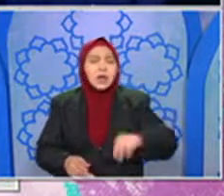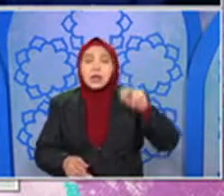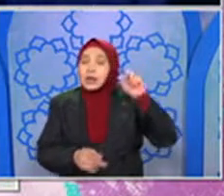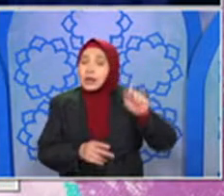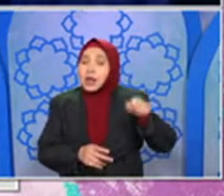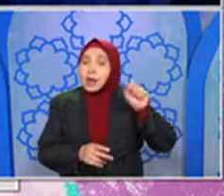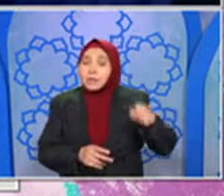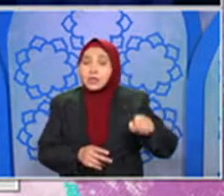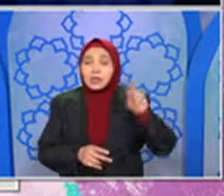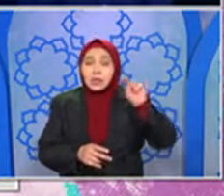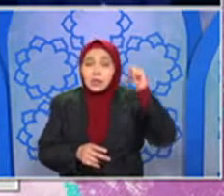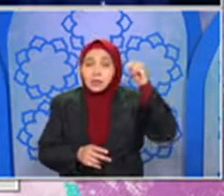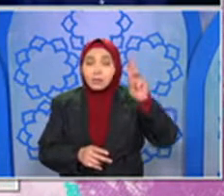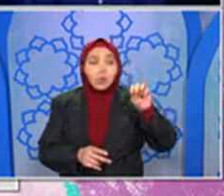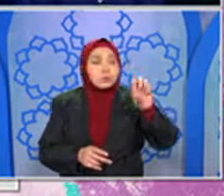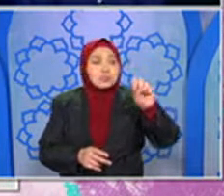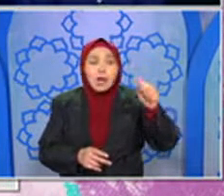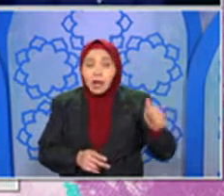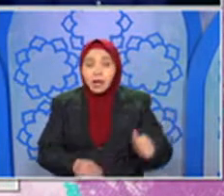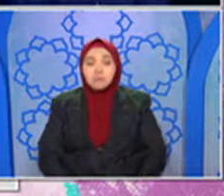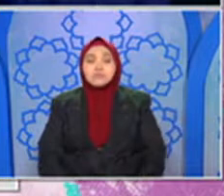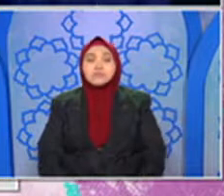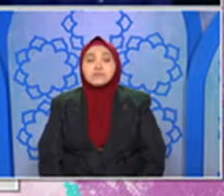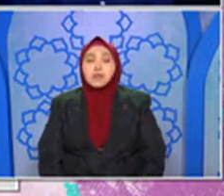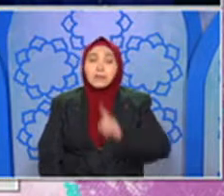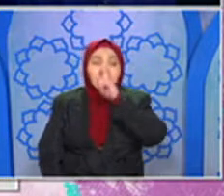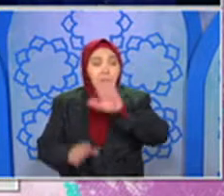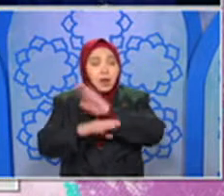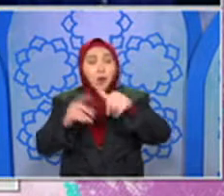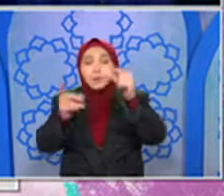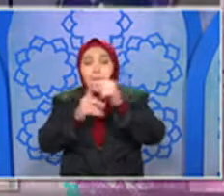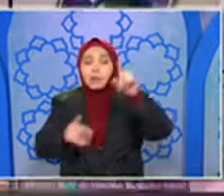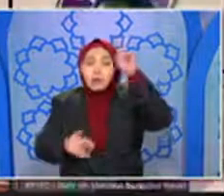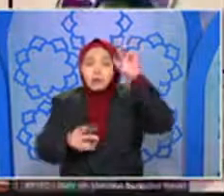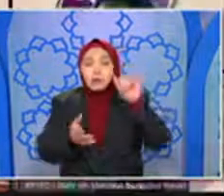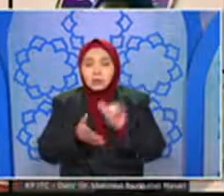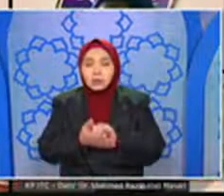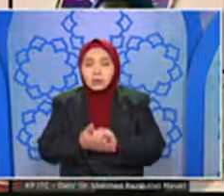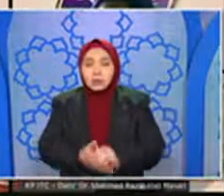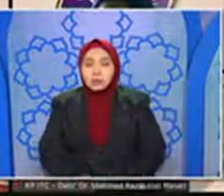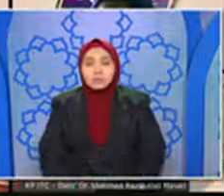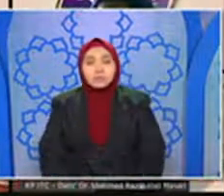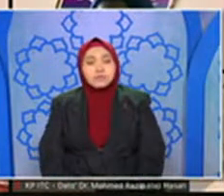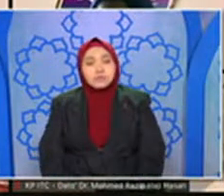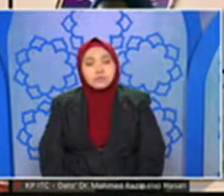إبراهيم وموسى. صدق الله العظيم.